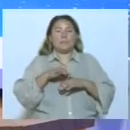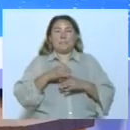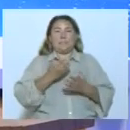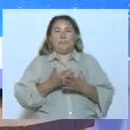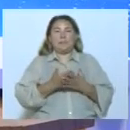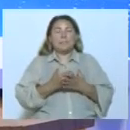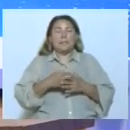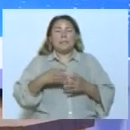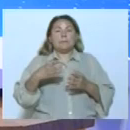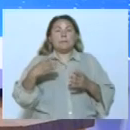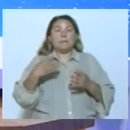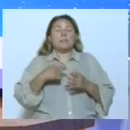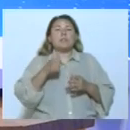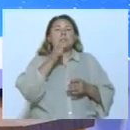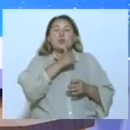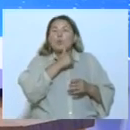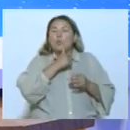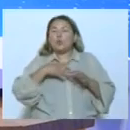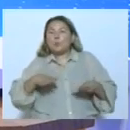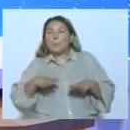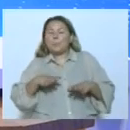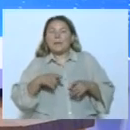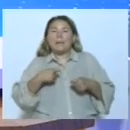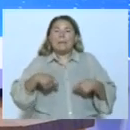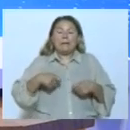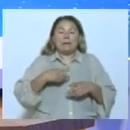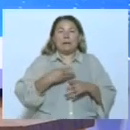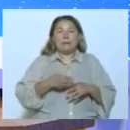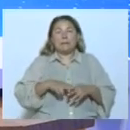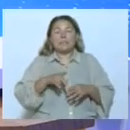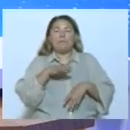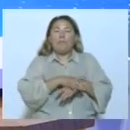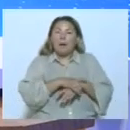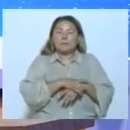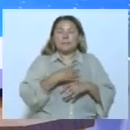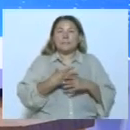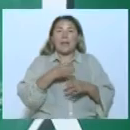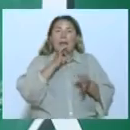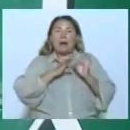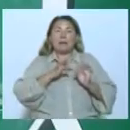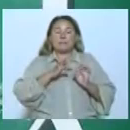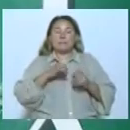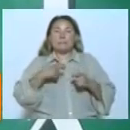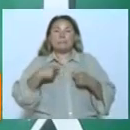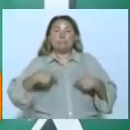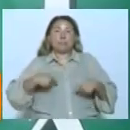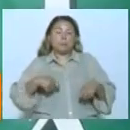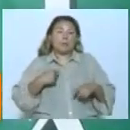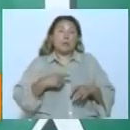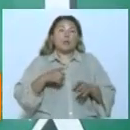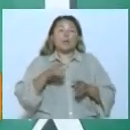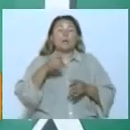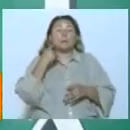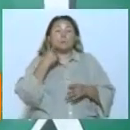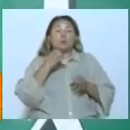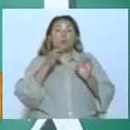ликвидации теневого рынка, а также профилактики рециркуляции и контрафактности лекарственных средств, создание условий для